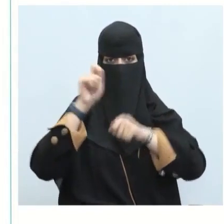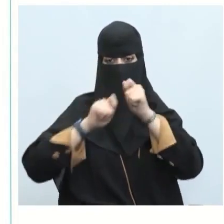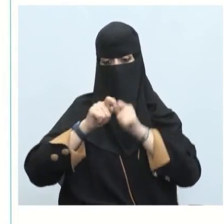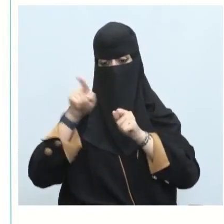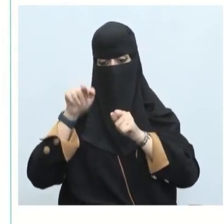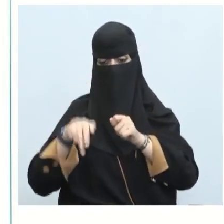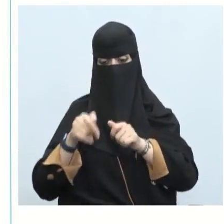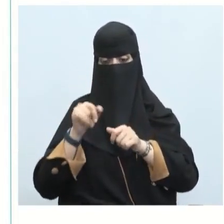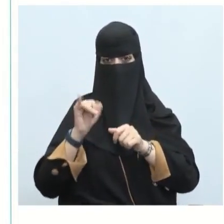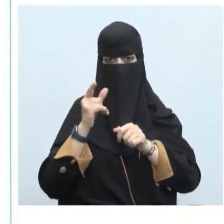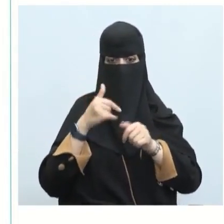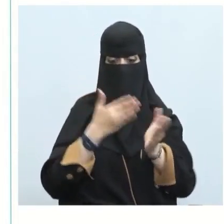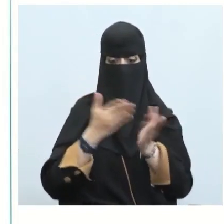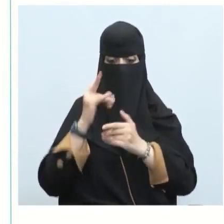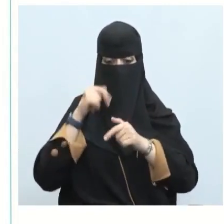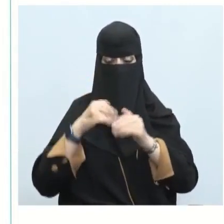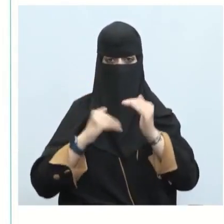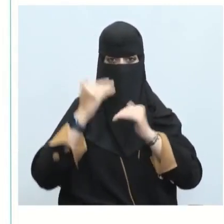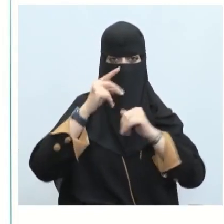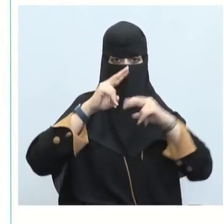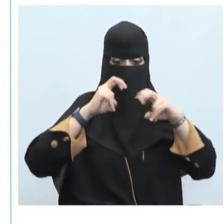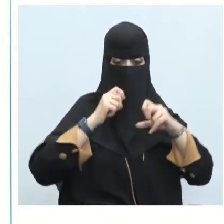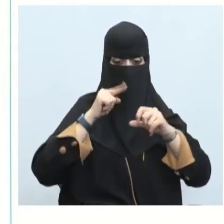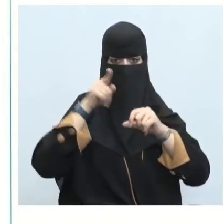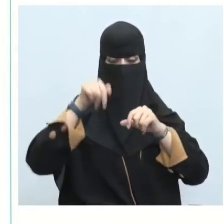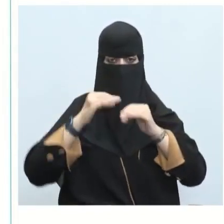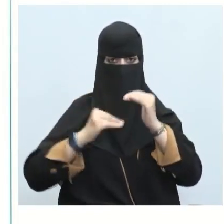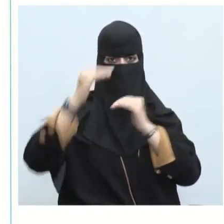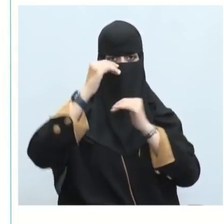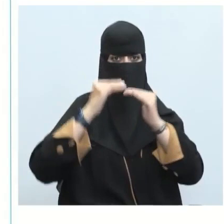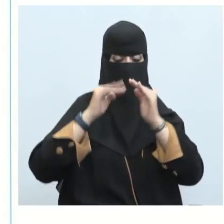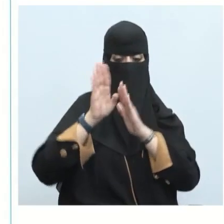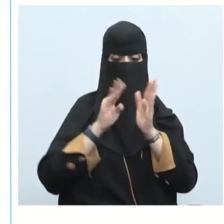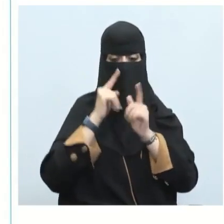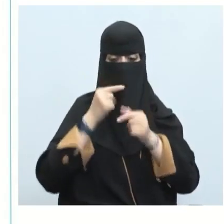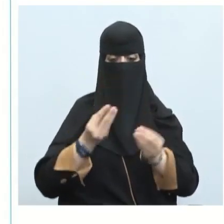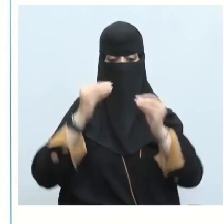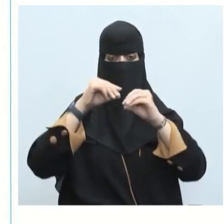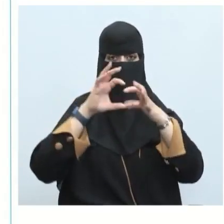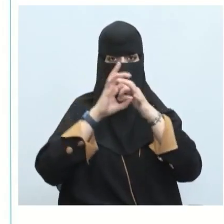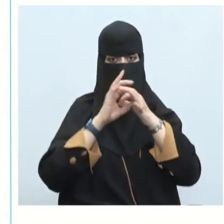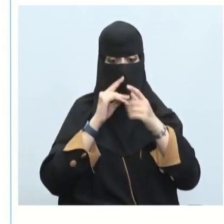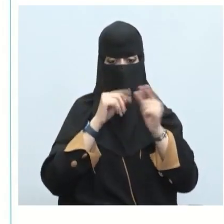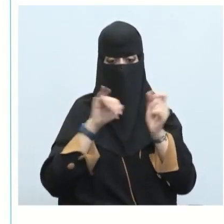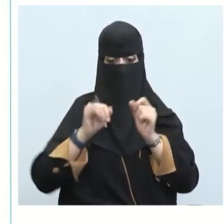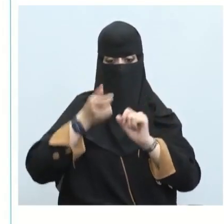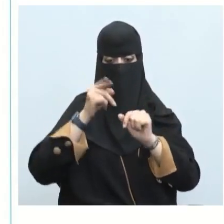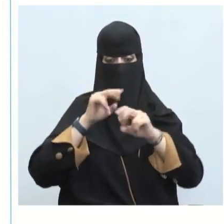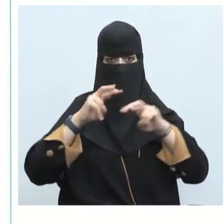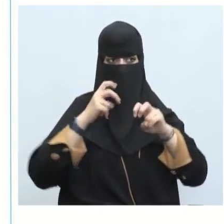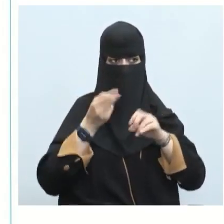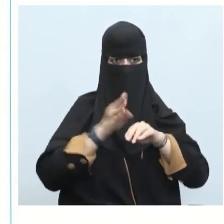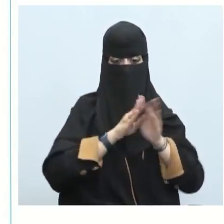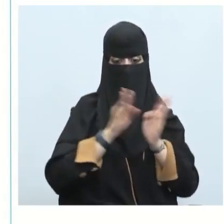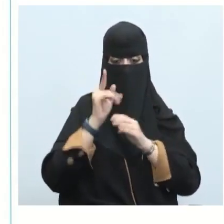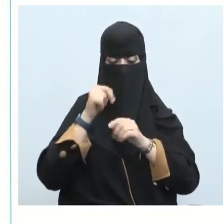خدمه من خلال تقديم نتائج بحث ذات جوده عاليه بالاضافه الى انها الى ان هذه النتائج